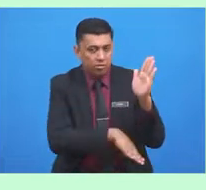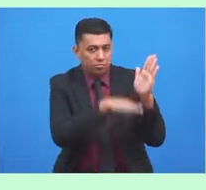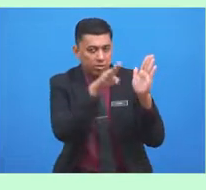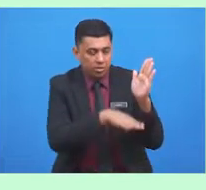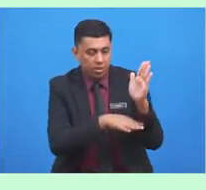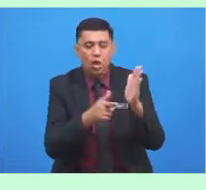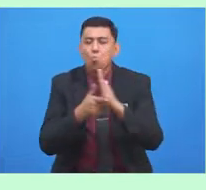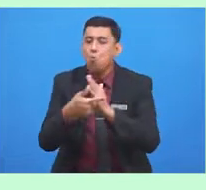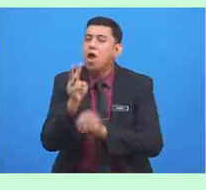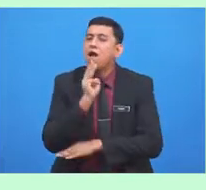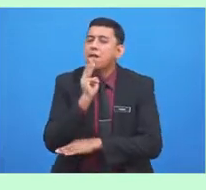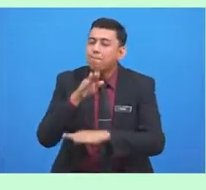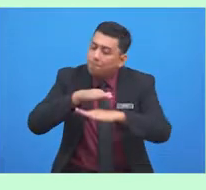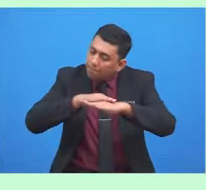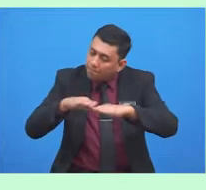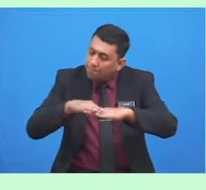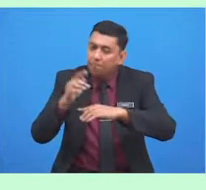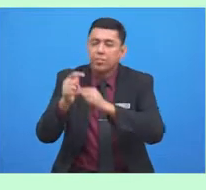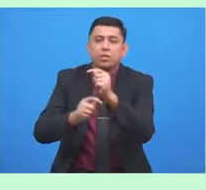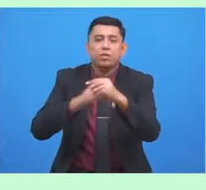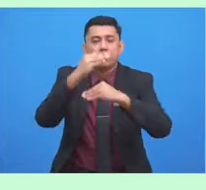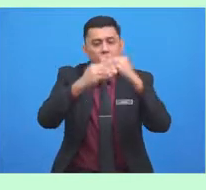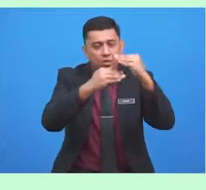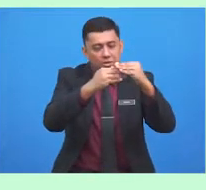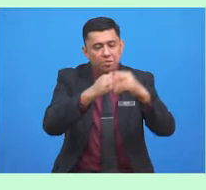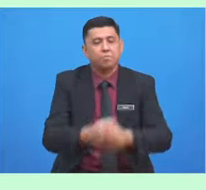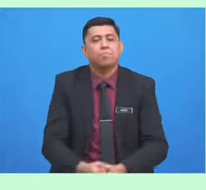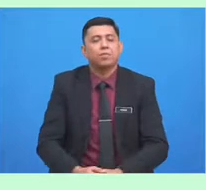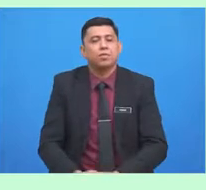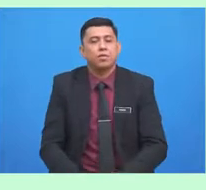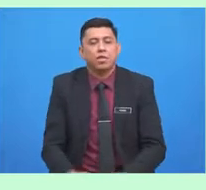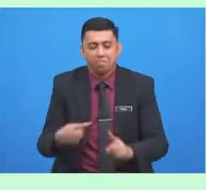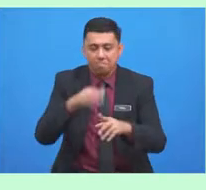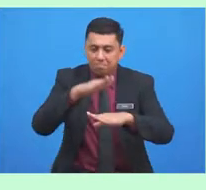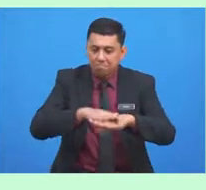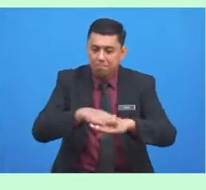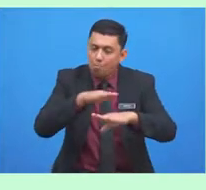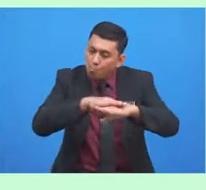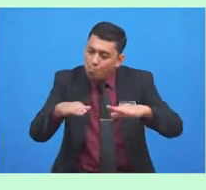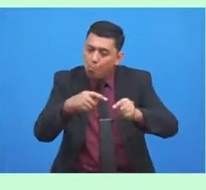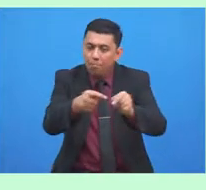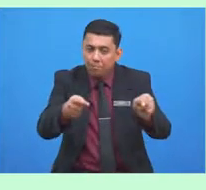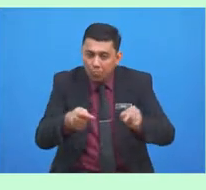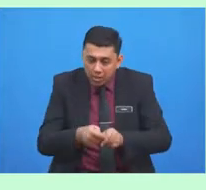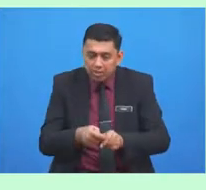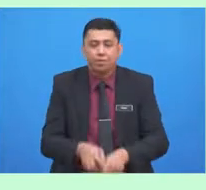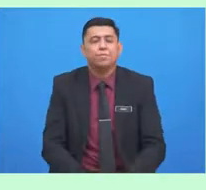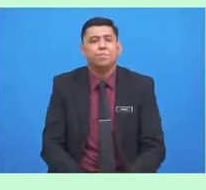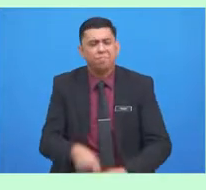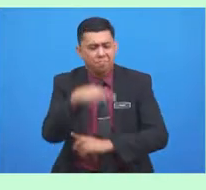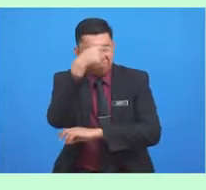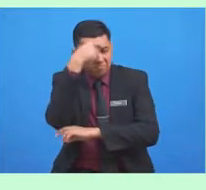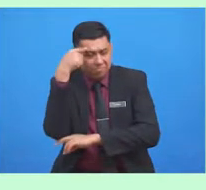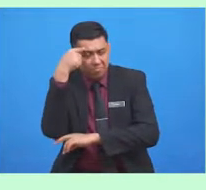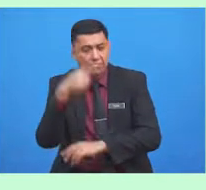air permukaan tetapi meningkatkan sejatan ke atas permukaan tasik. Keadaan ini